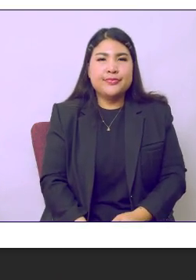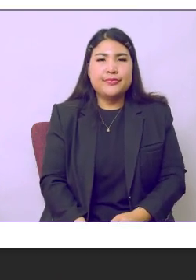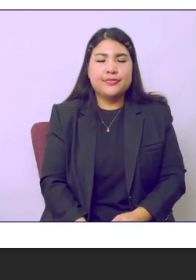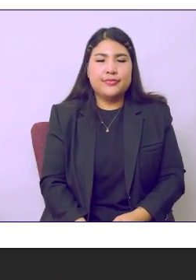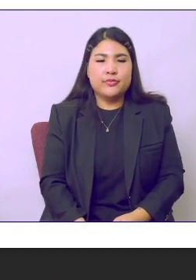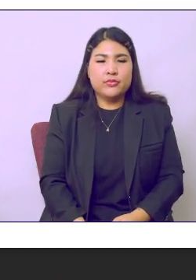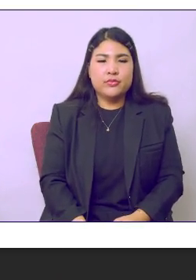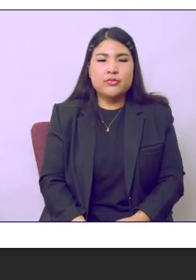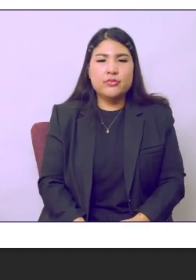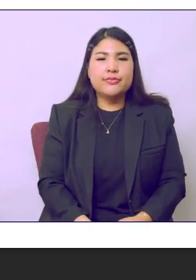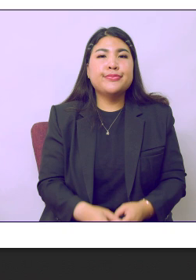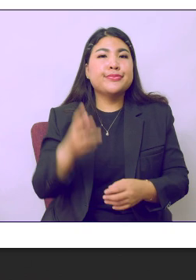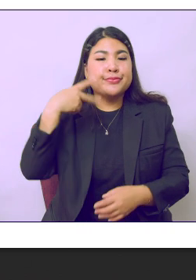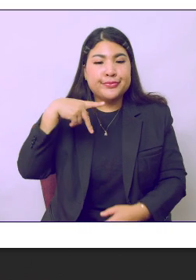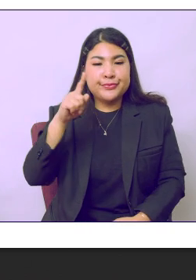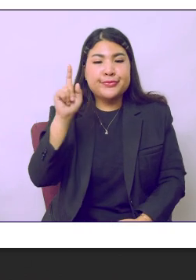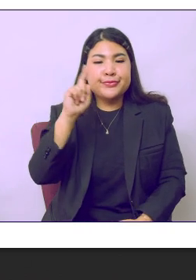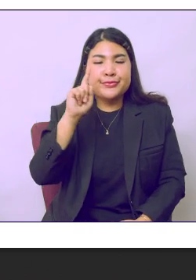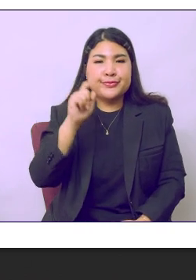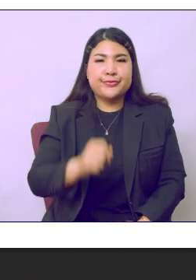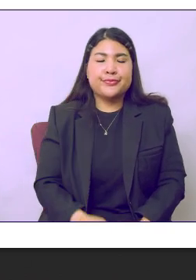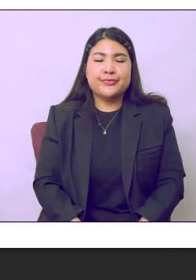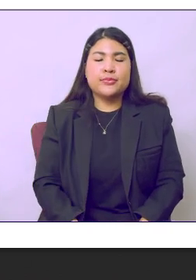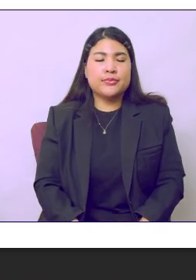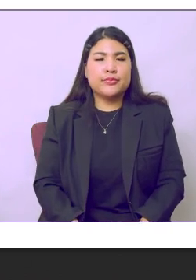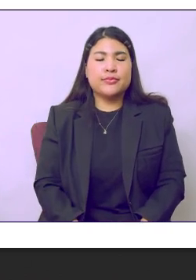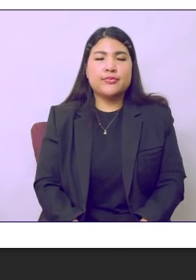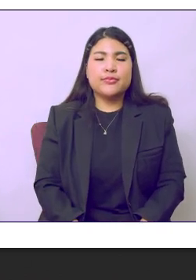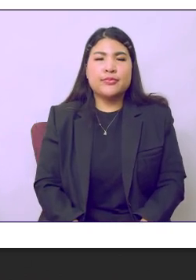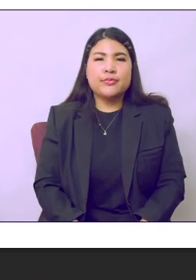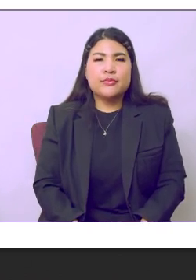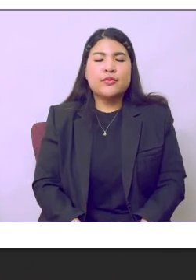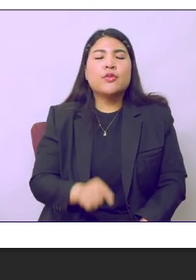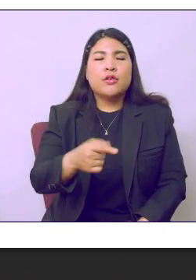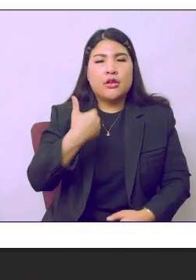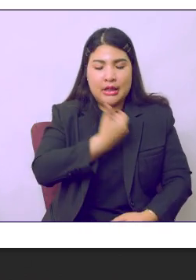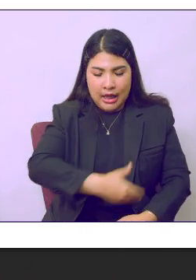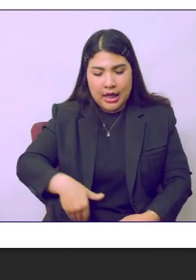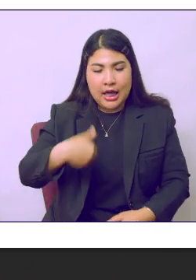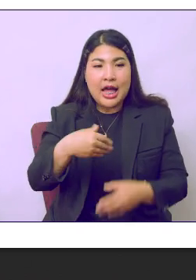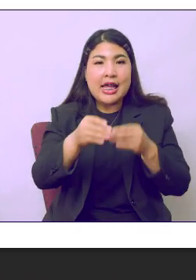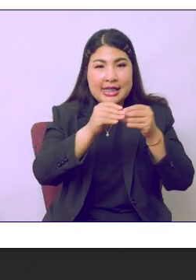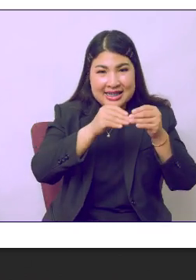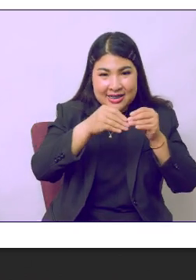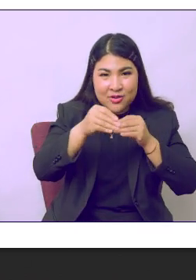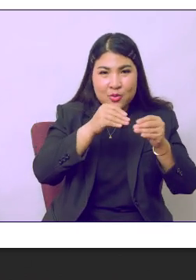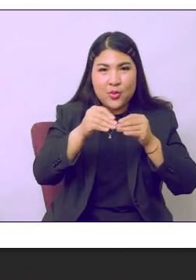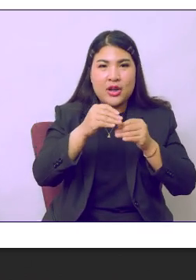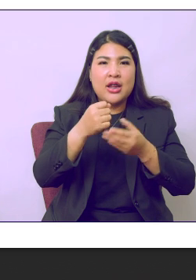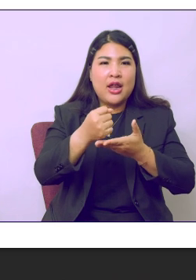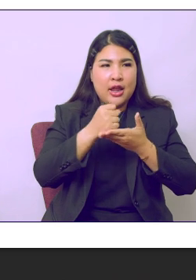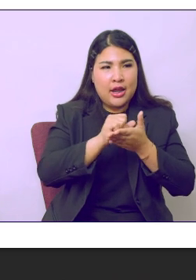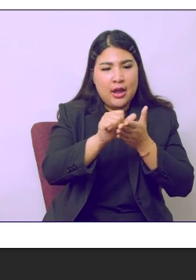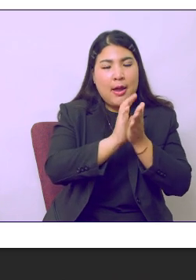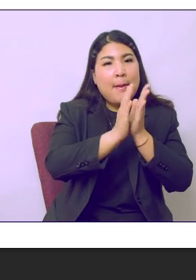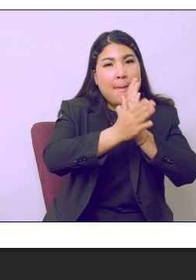ครับก็คือนะครับช่วยนะครับอ่าปรับปรุงความยืดหยุ่นและความแข็งแรงของกล้ามเนื้อนะครับเอ่อกโยคะ